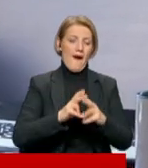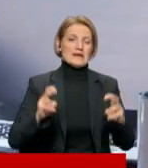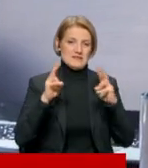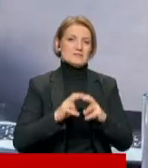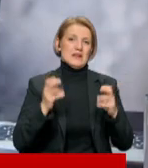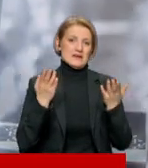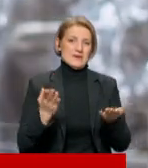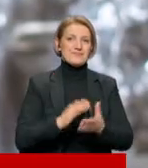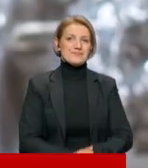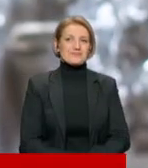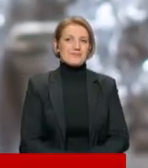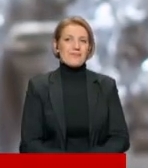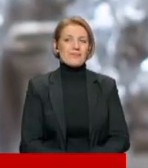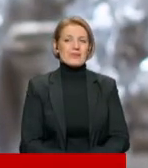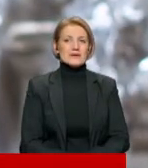araştırmalar üzerinde.